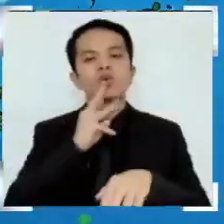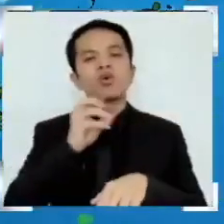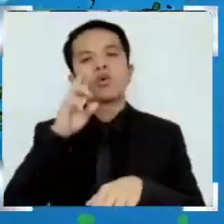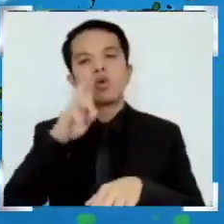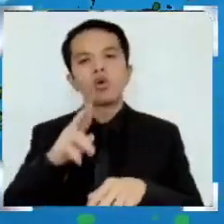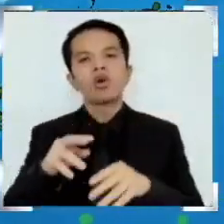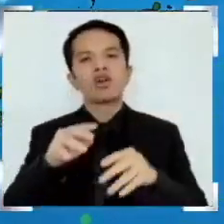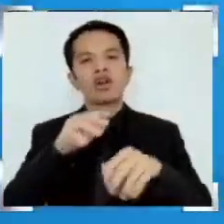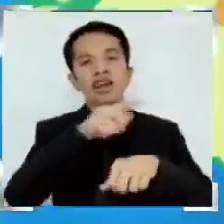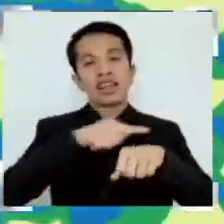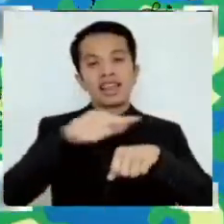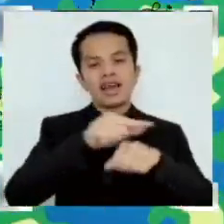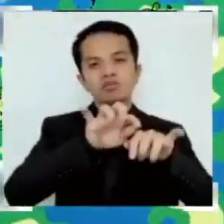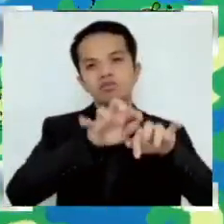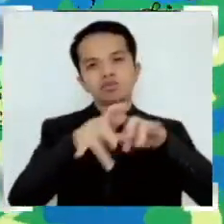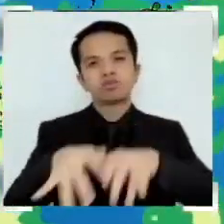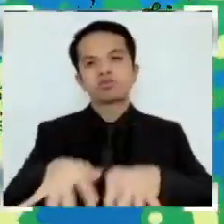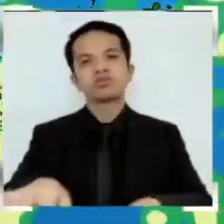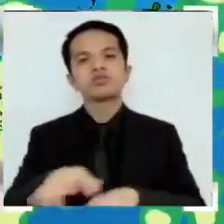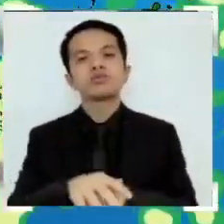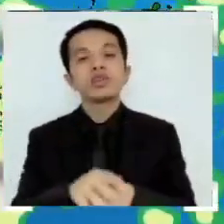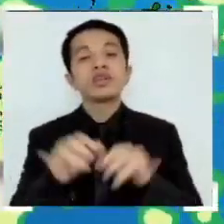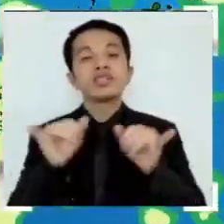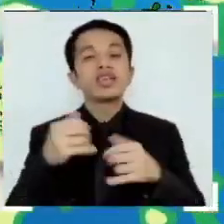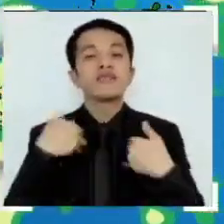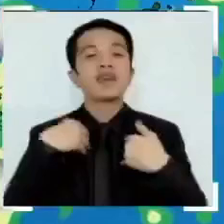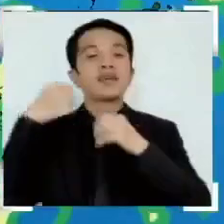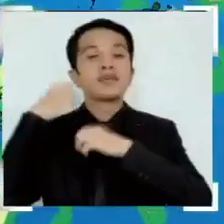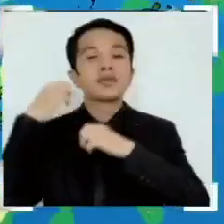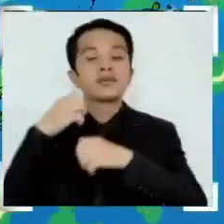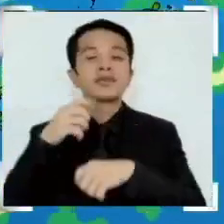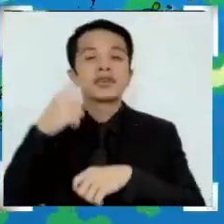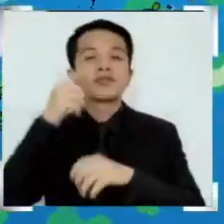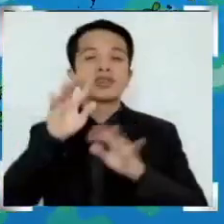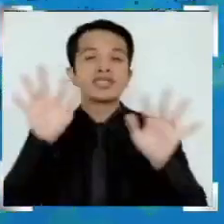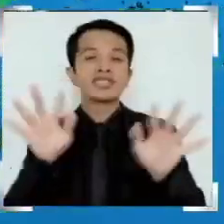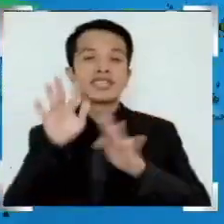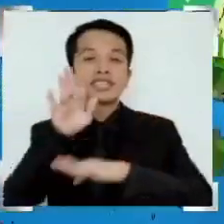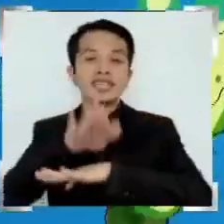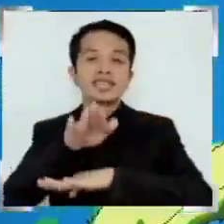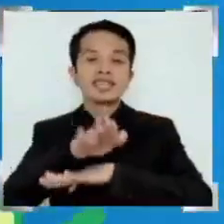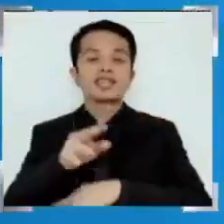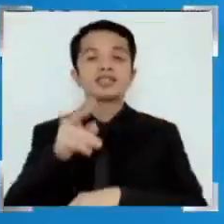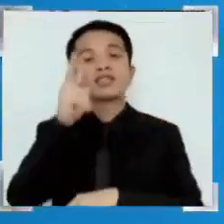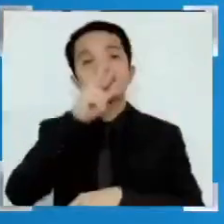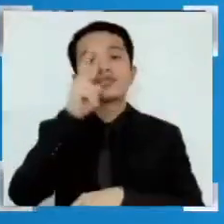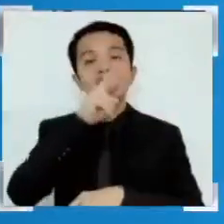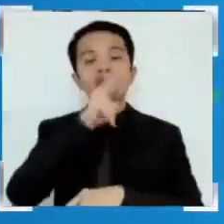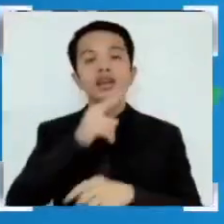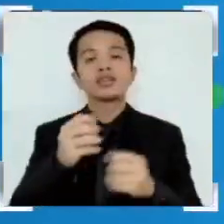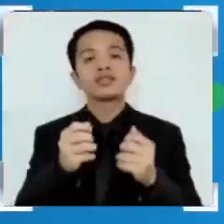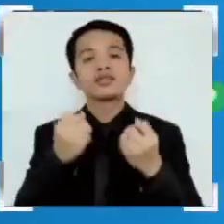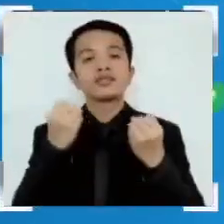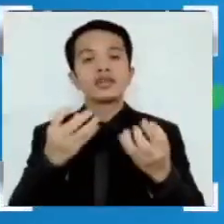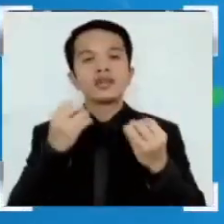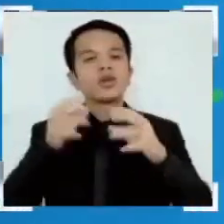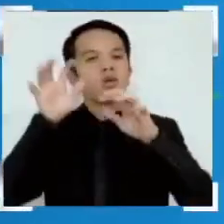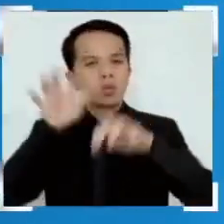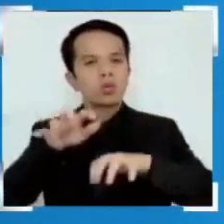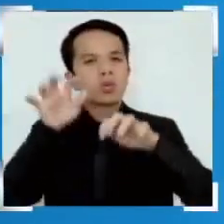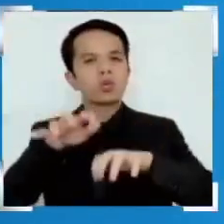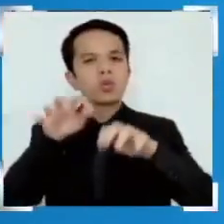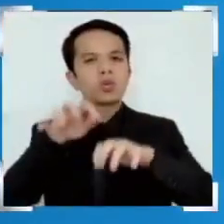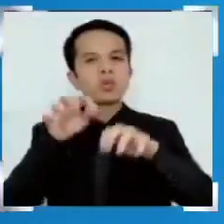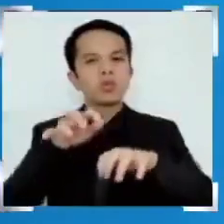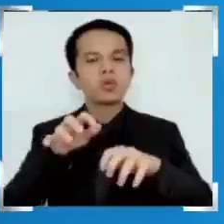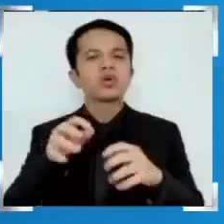lupa. Halos ganyan din ang inaasahan sa Linggo ng hapon. Sa Visayas naman, marami rin po mga pag-ulan na mararanasan. May